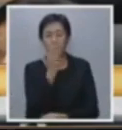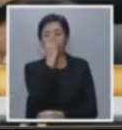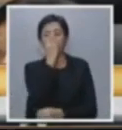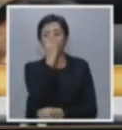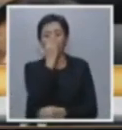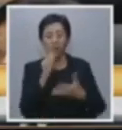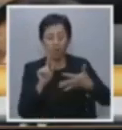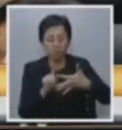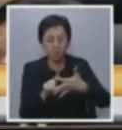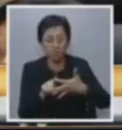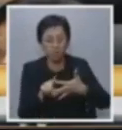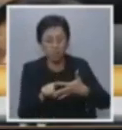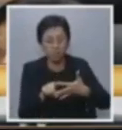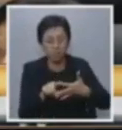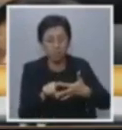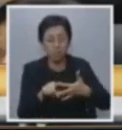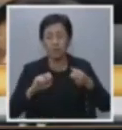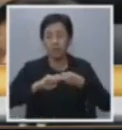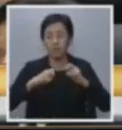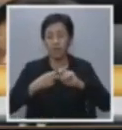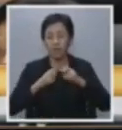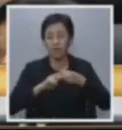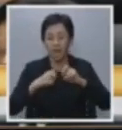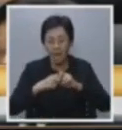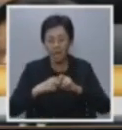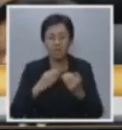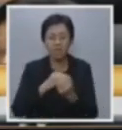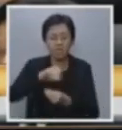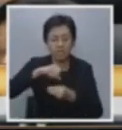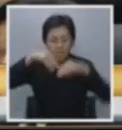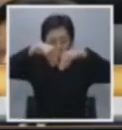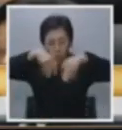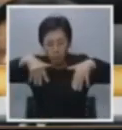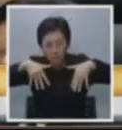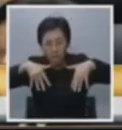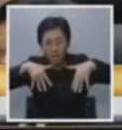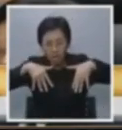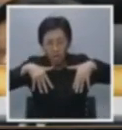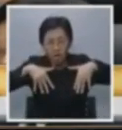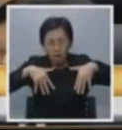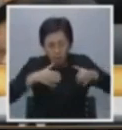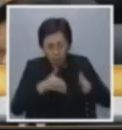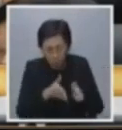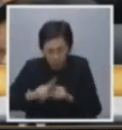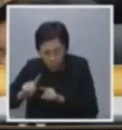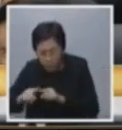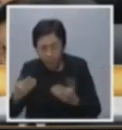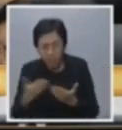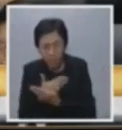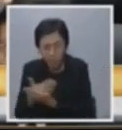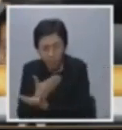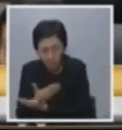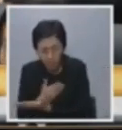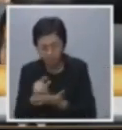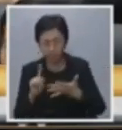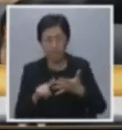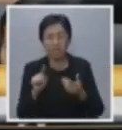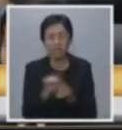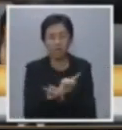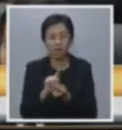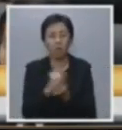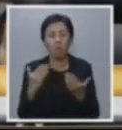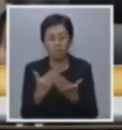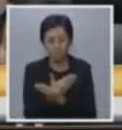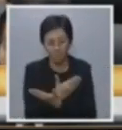เรื่องที่สองคือปัญหาโครงสร้างเศรษฐกิจที่เปลี่ยนไปเรื่องที่สามโครงสร้างสังคมเองที่เปลี่ยนไปด้